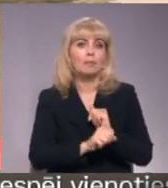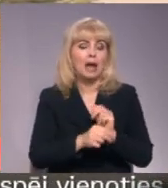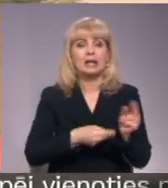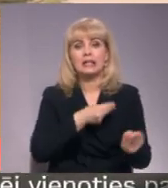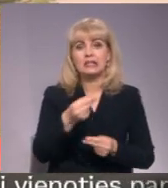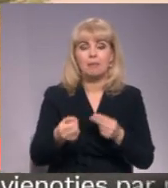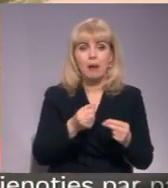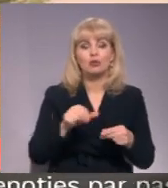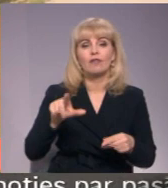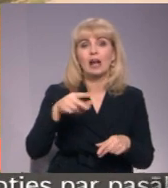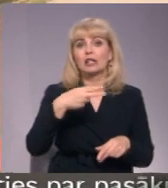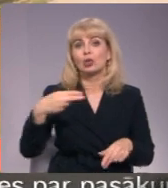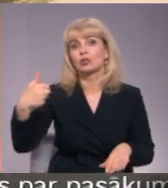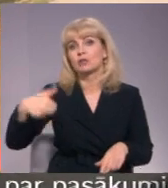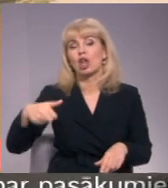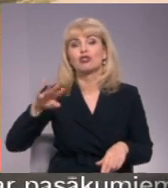ir vairāk nekā